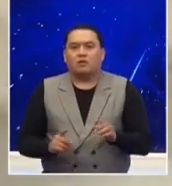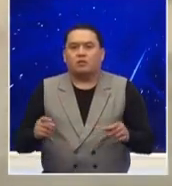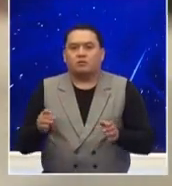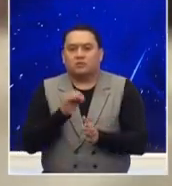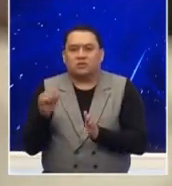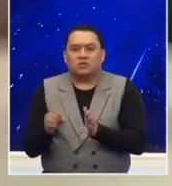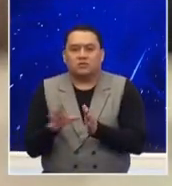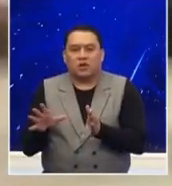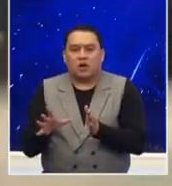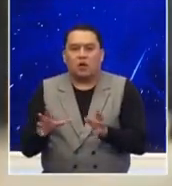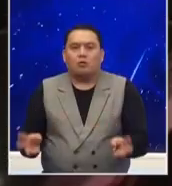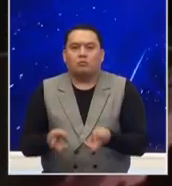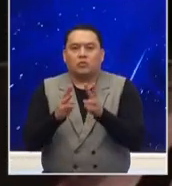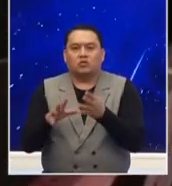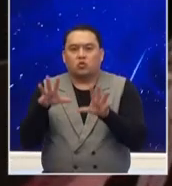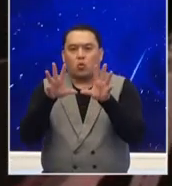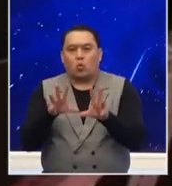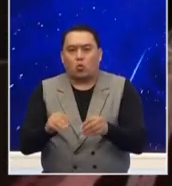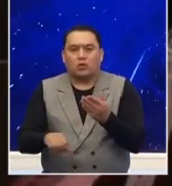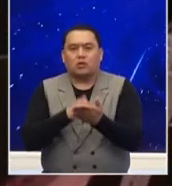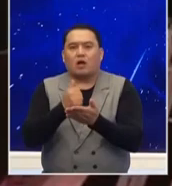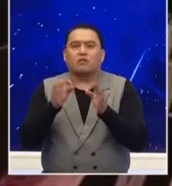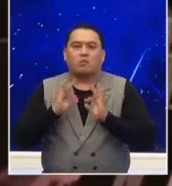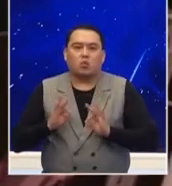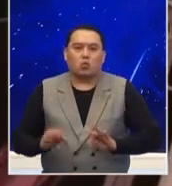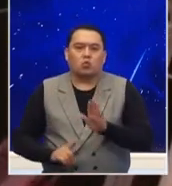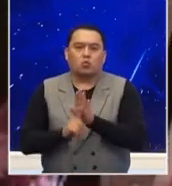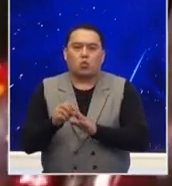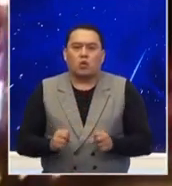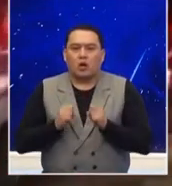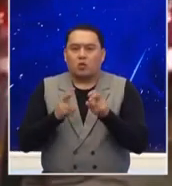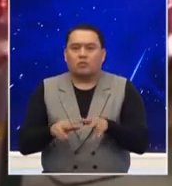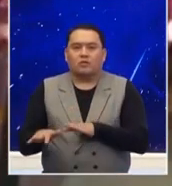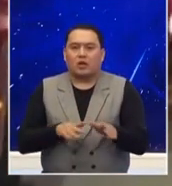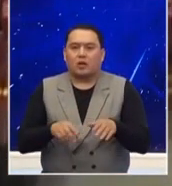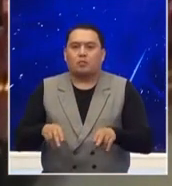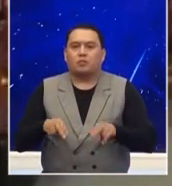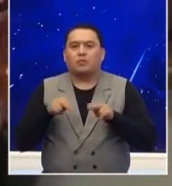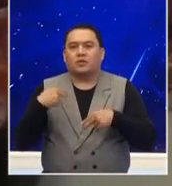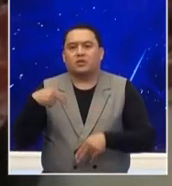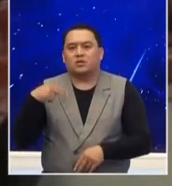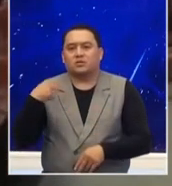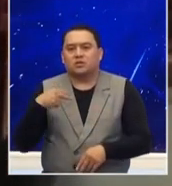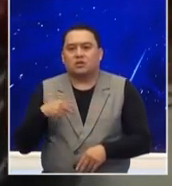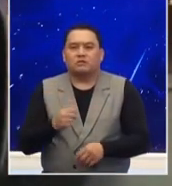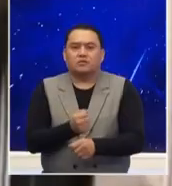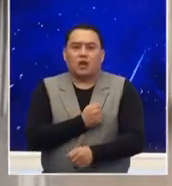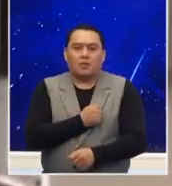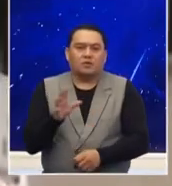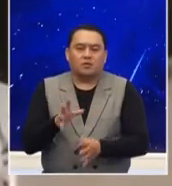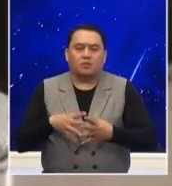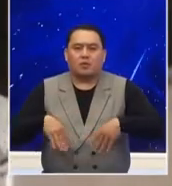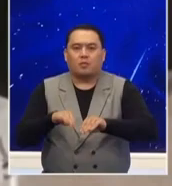коротким замыканием. Пожар ликвидирован. Генеральная прокуратура возбудила уголовное дело. Президент Румынии выразил соболезнования